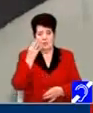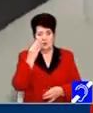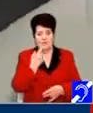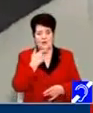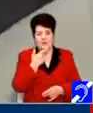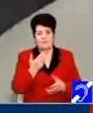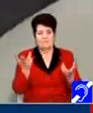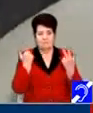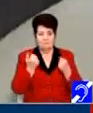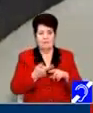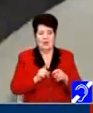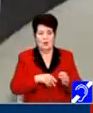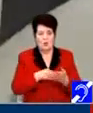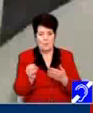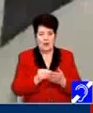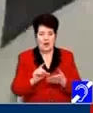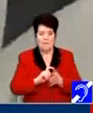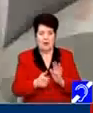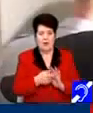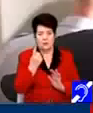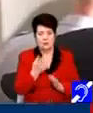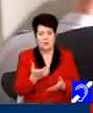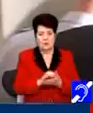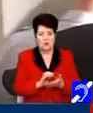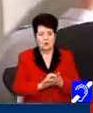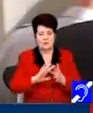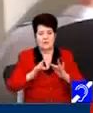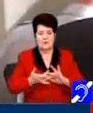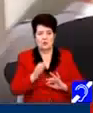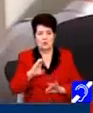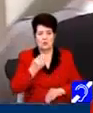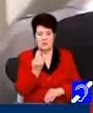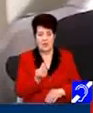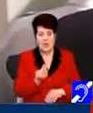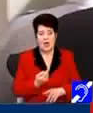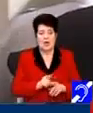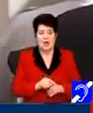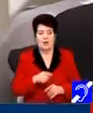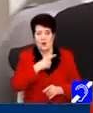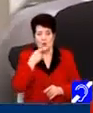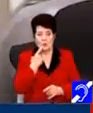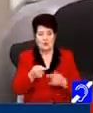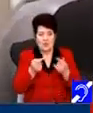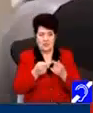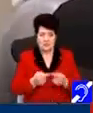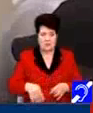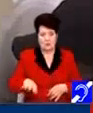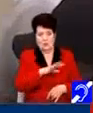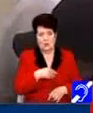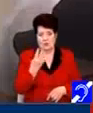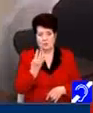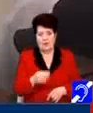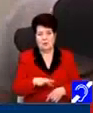recunoscut totul și a spus că a cumpărat armamentul de la un individ cunoscut pe o rețea de socializare. Polițiștii ruși au stabilit că toți cei patru